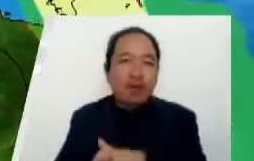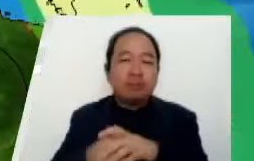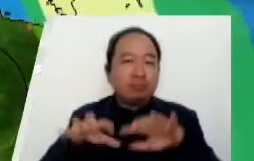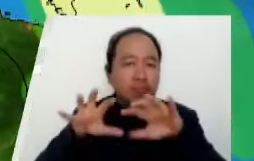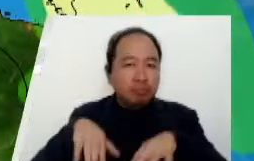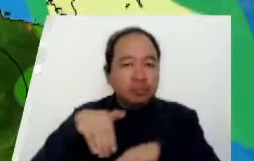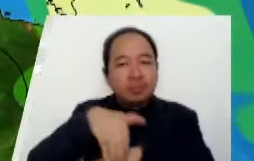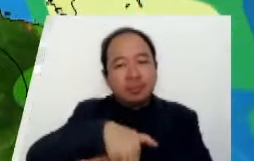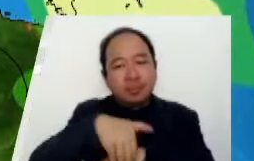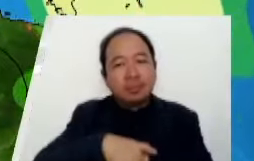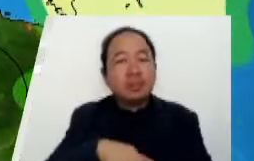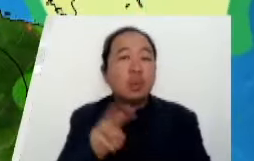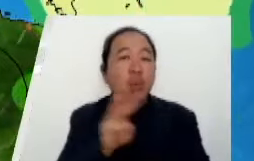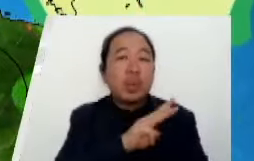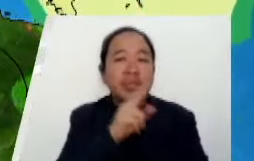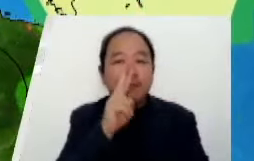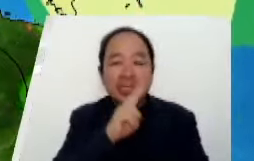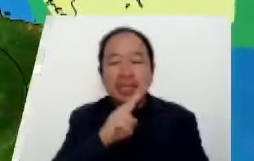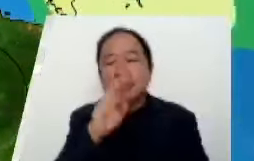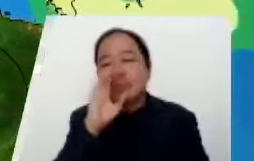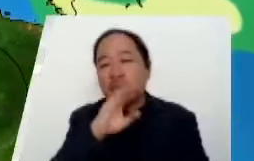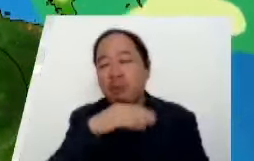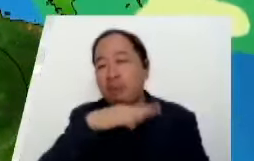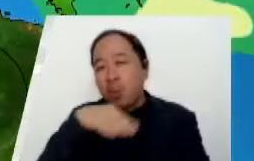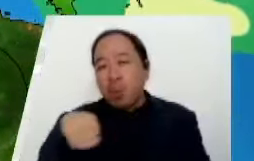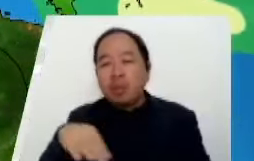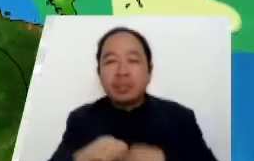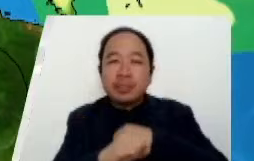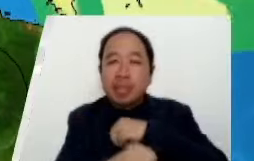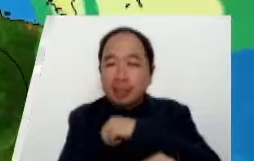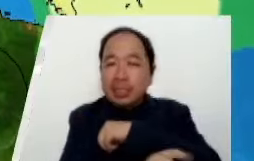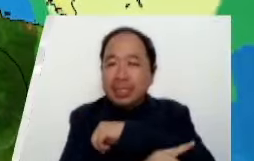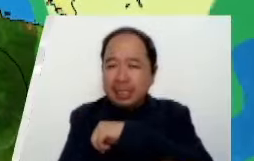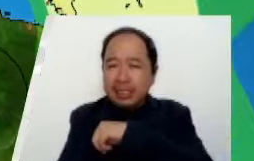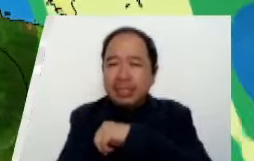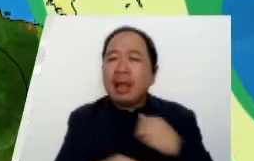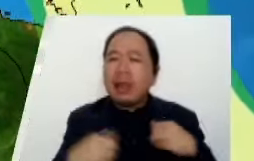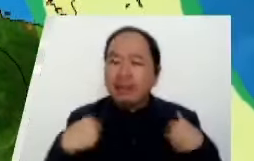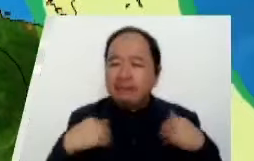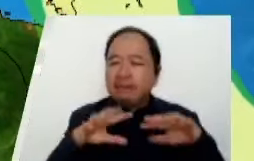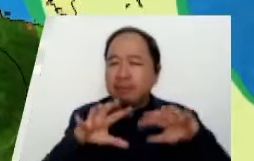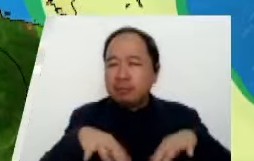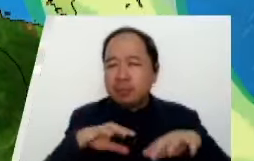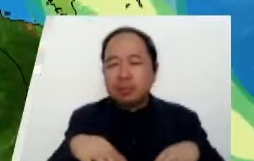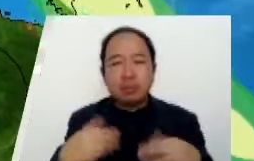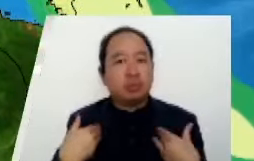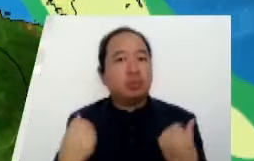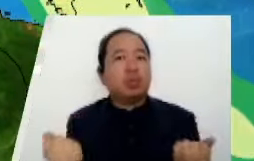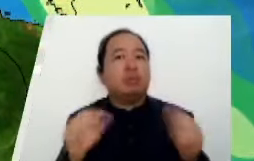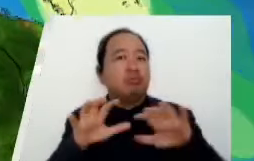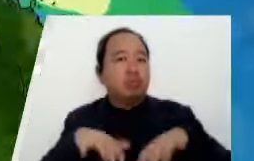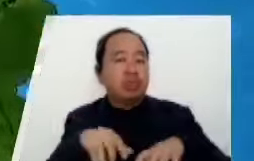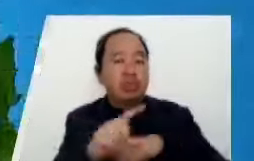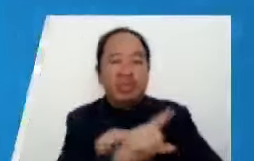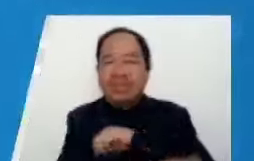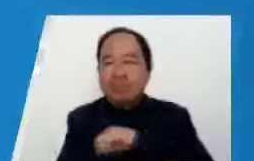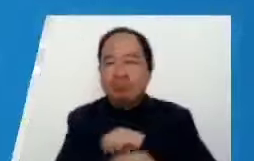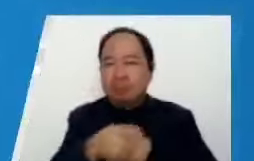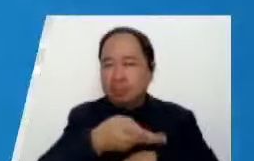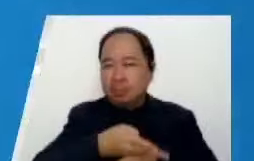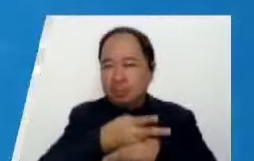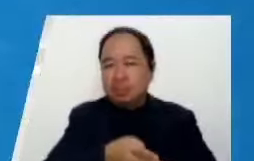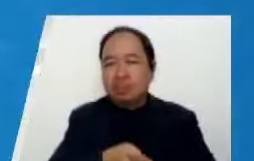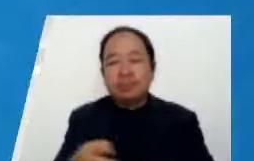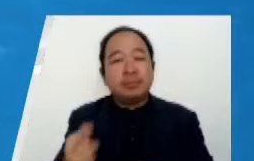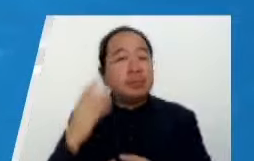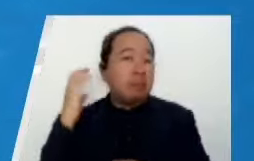Western Visayas, Cebu, Bohol, Samar at Leyte Provinces. May malalakas na ulan po sa Leyte kaya doble ingat. Ilang lugar din sa Mindanao ang